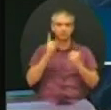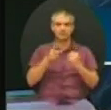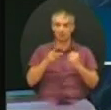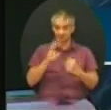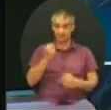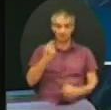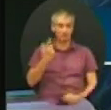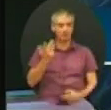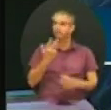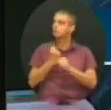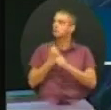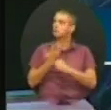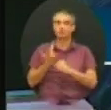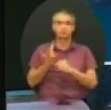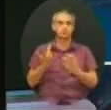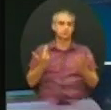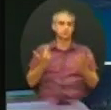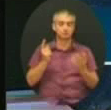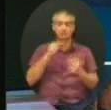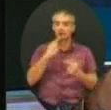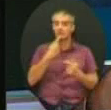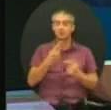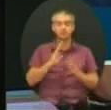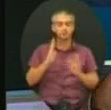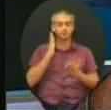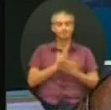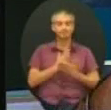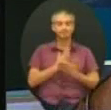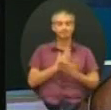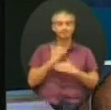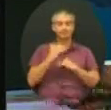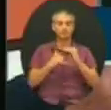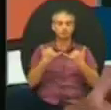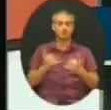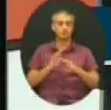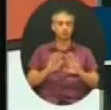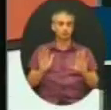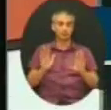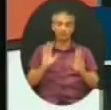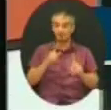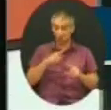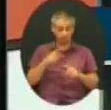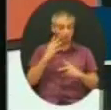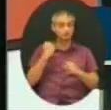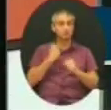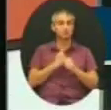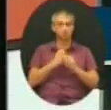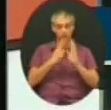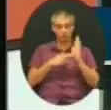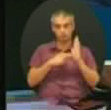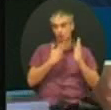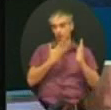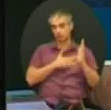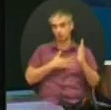עם כל אי הנעימות בדבר לבוא ולהגיד עד כאן בשלב הזה, וגם אם זה יהיה כרוך בתמונות